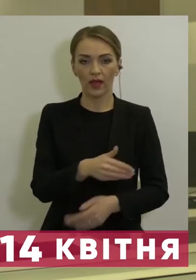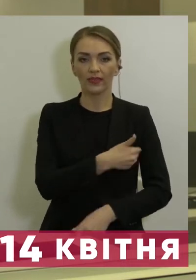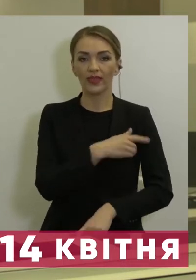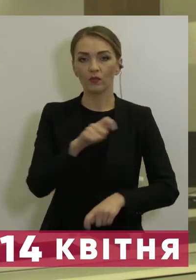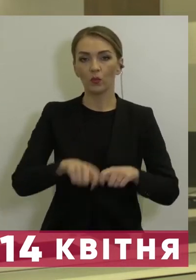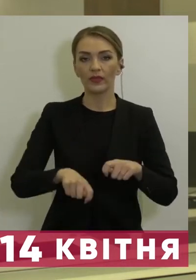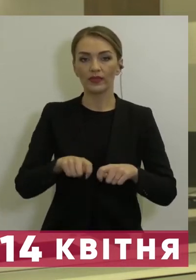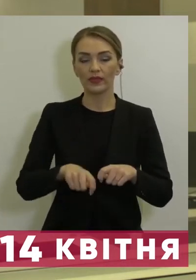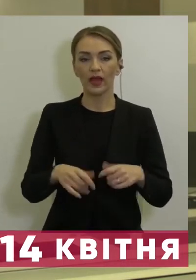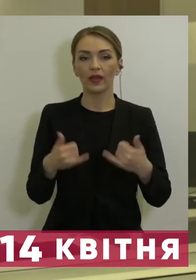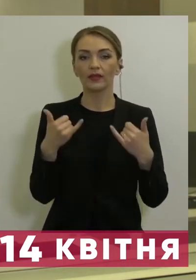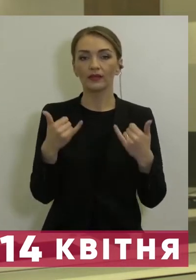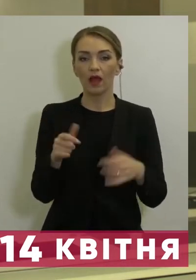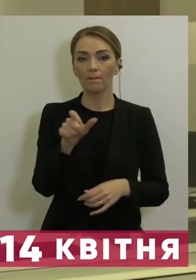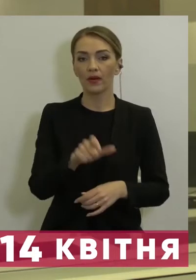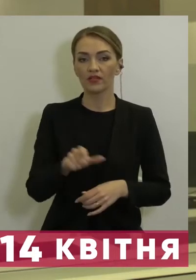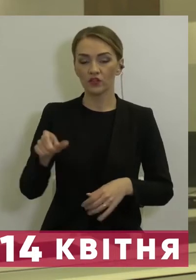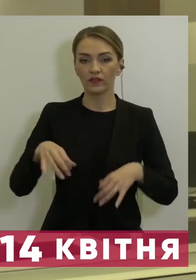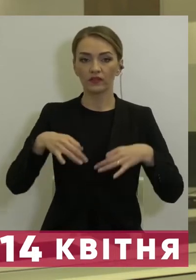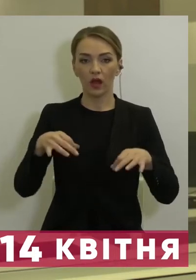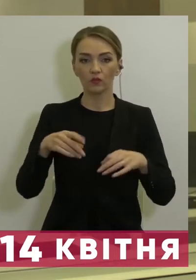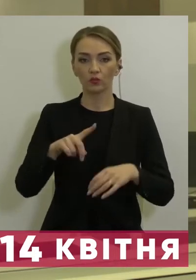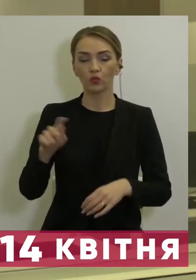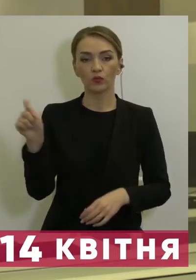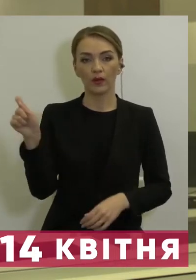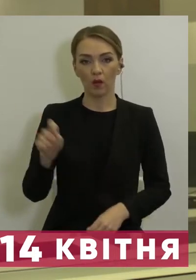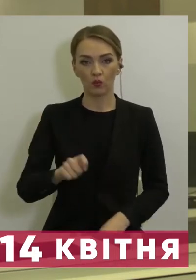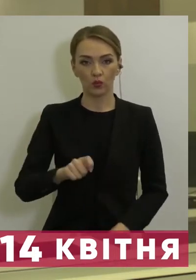для пасажирів транспорту, що прямує в столицю.